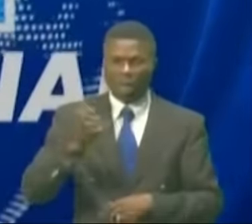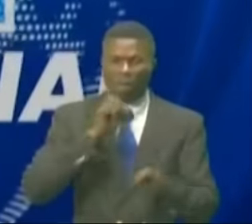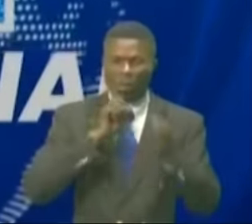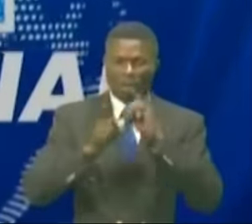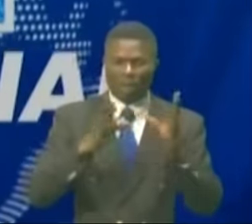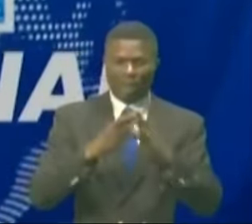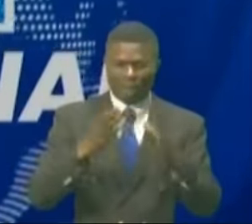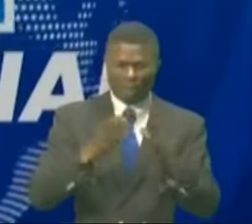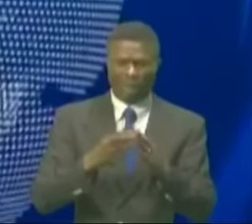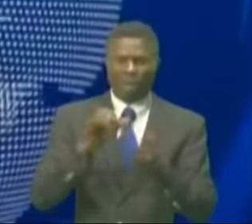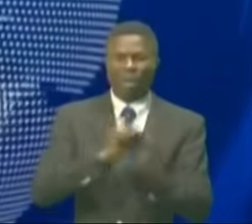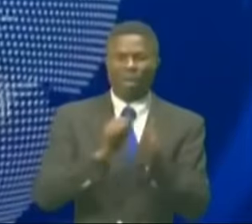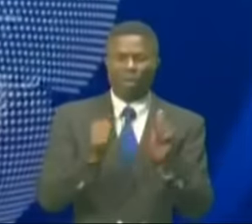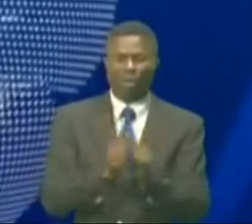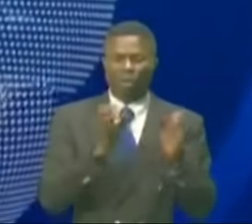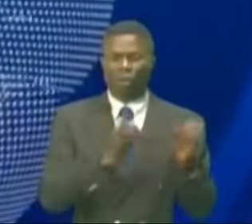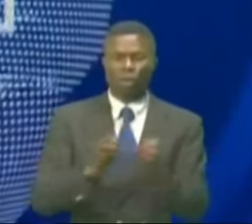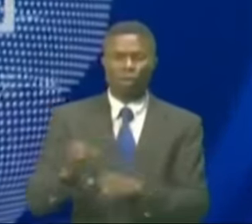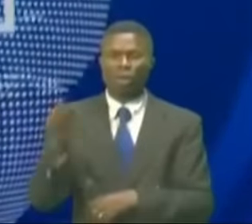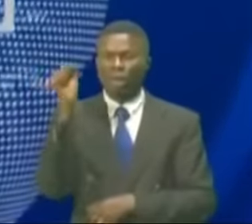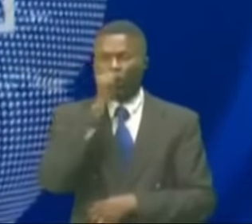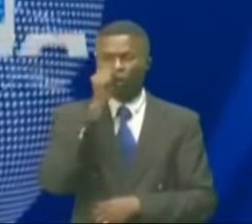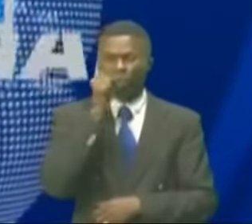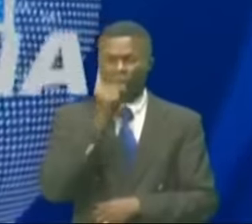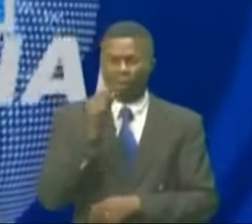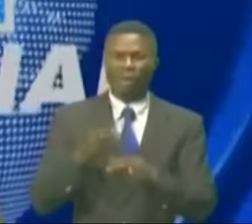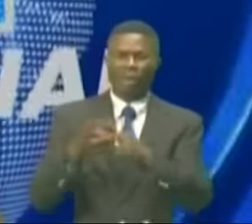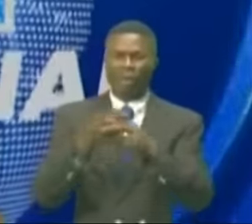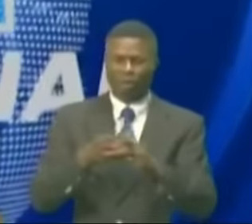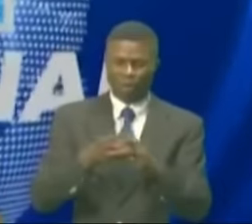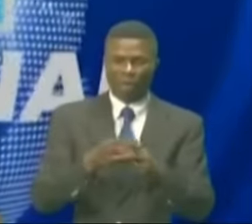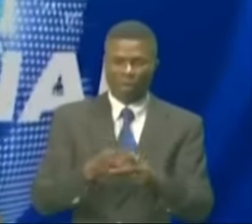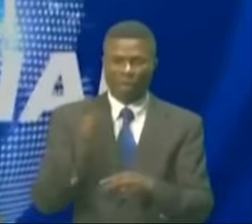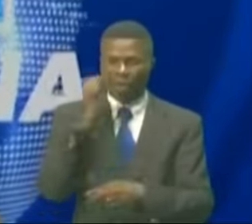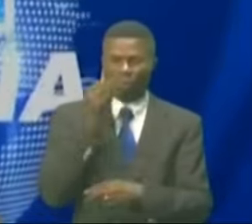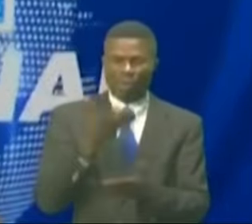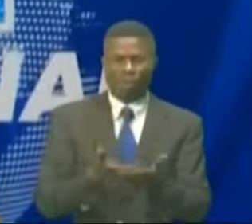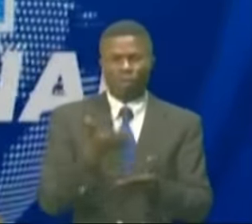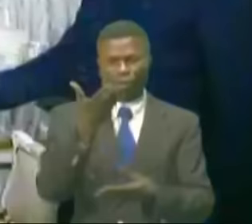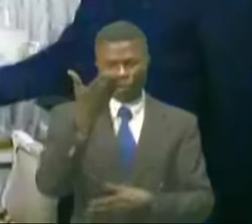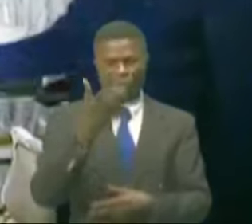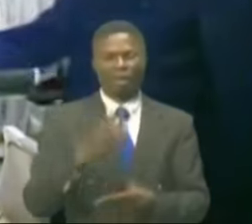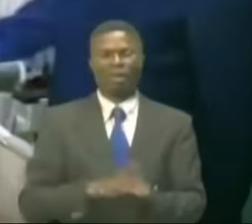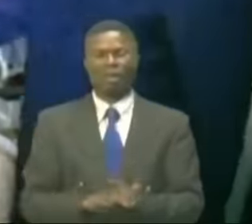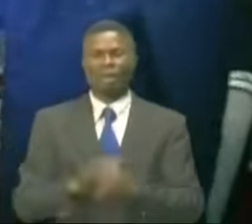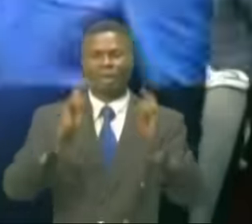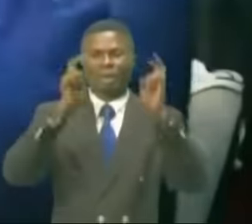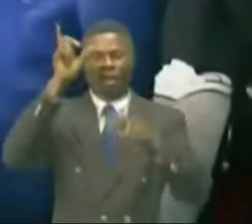échangé sur l'organisation et la sécurité de ce concert. Reportage.